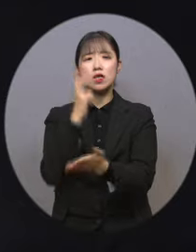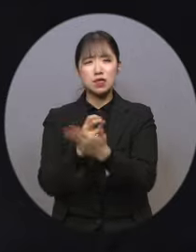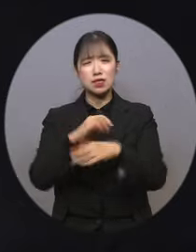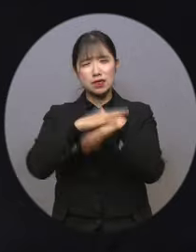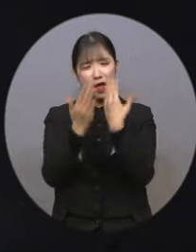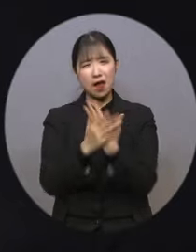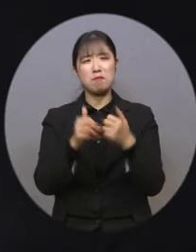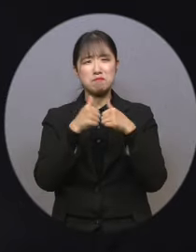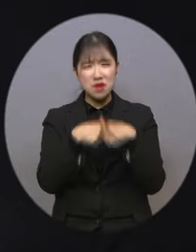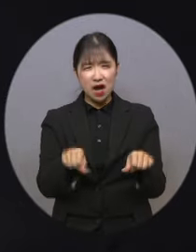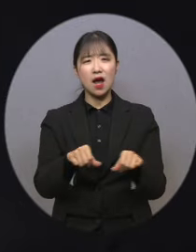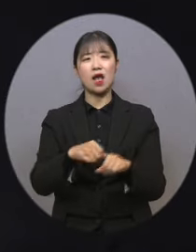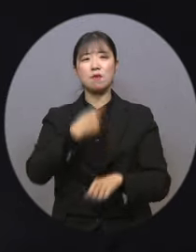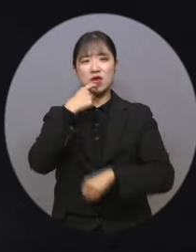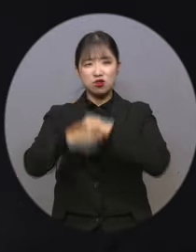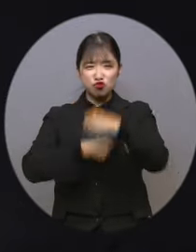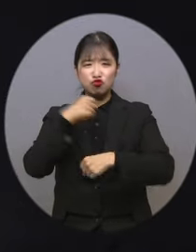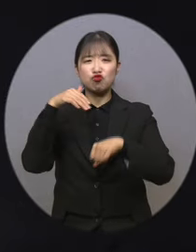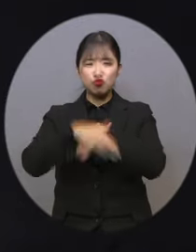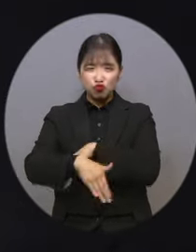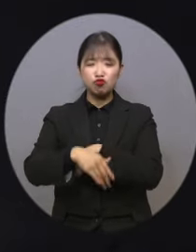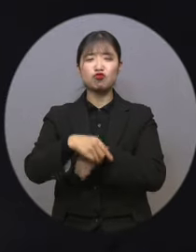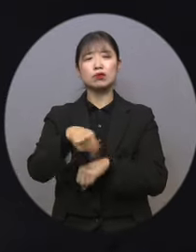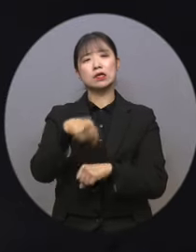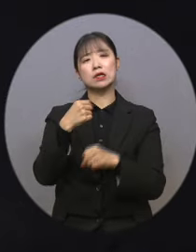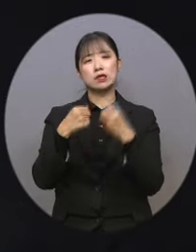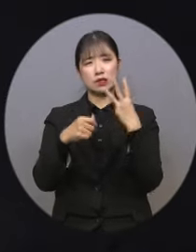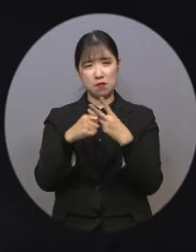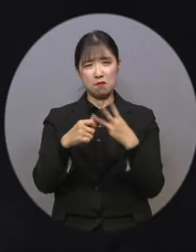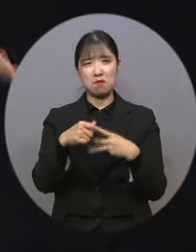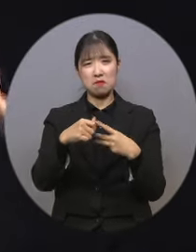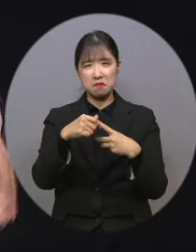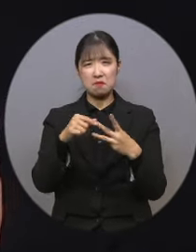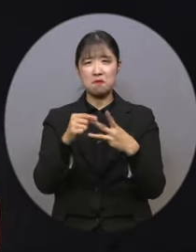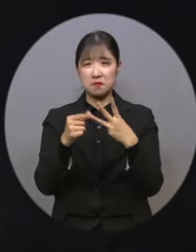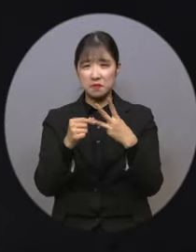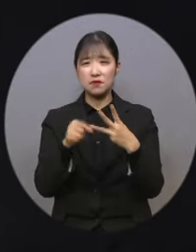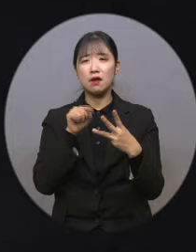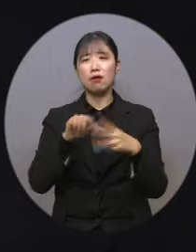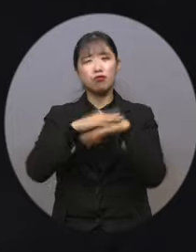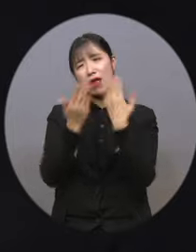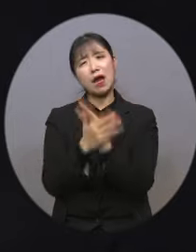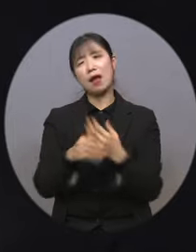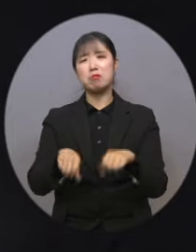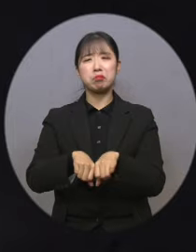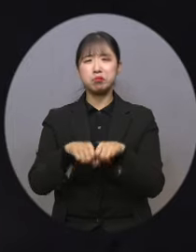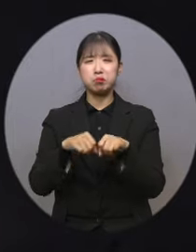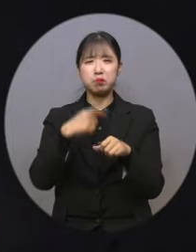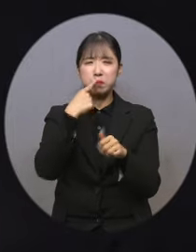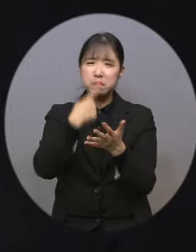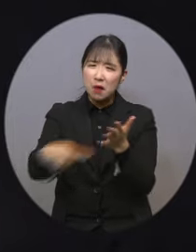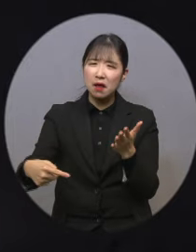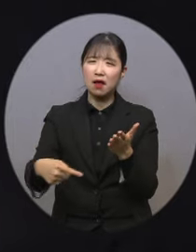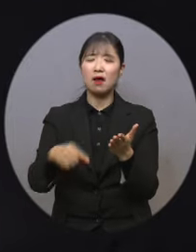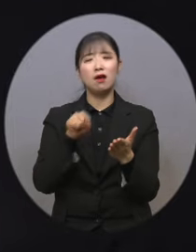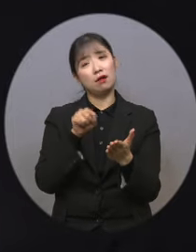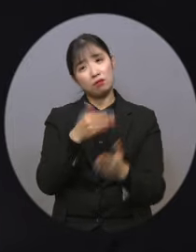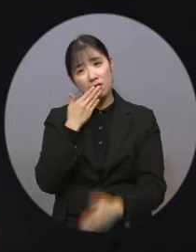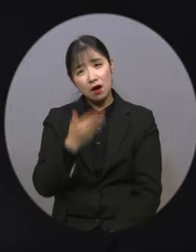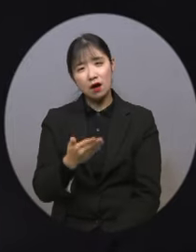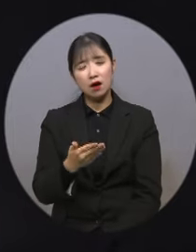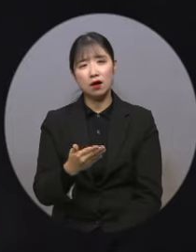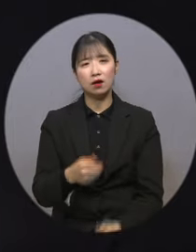300원의 행복 죽어 원칙 인간 존엄에 원칙 과거 어떻게 생각하는 겁니까 그 인간의 존엄을 그렇게 해칠 수 있습니까